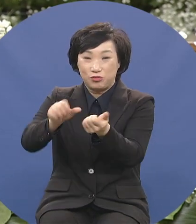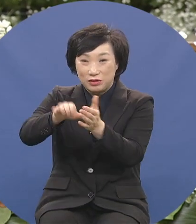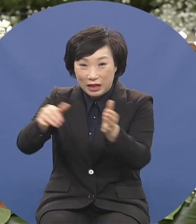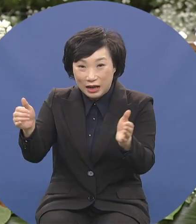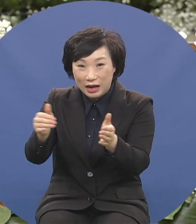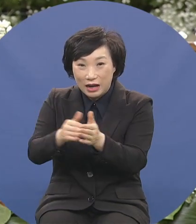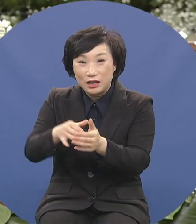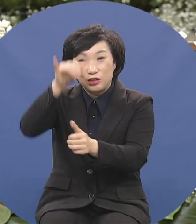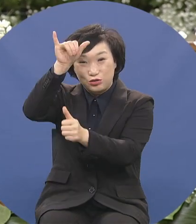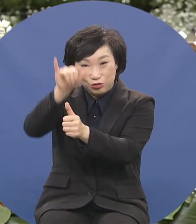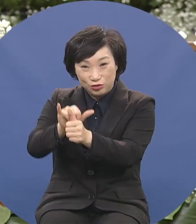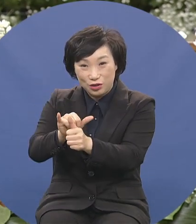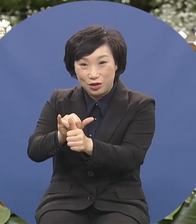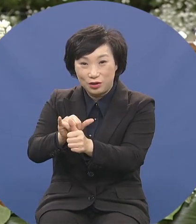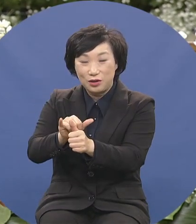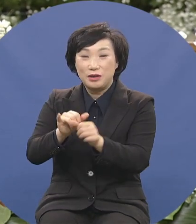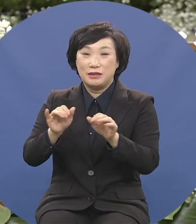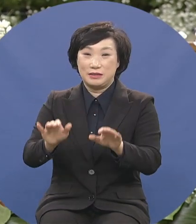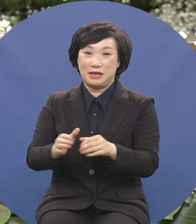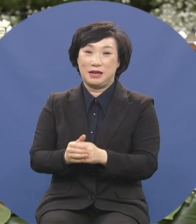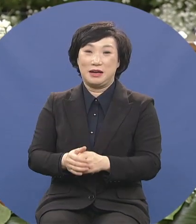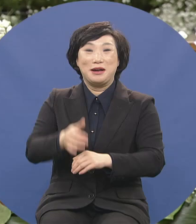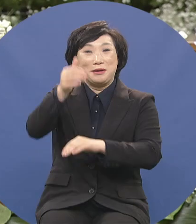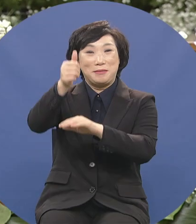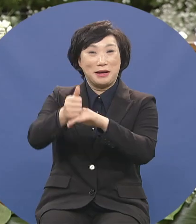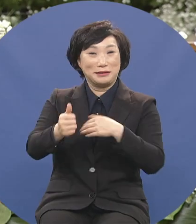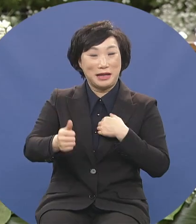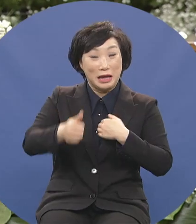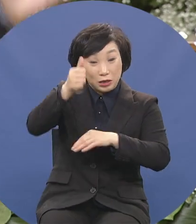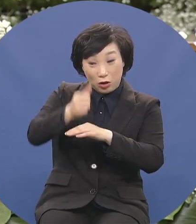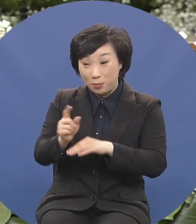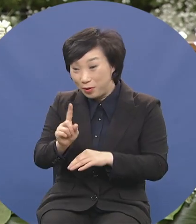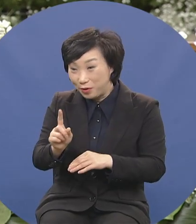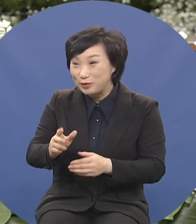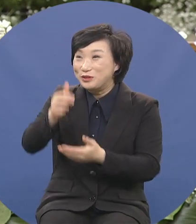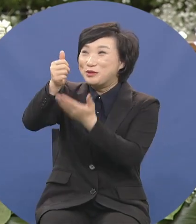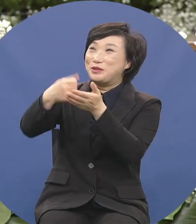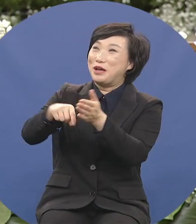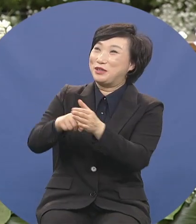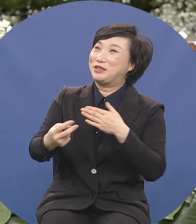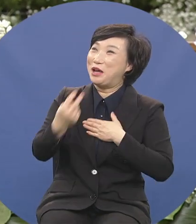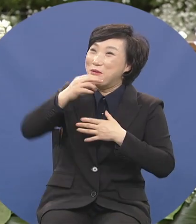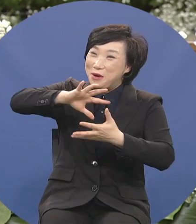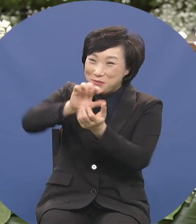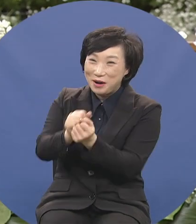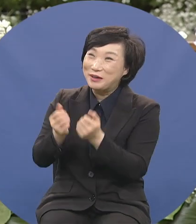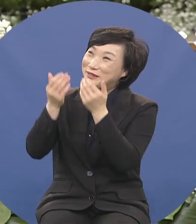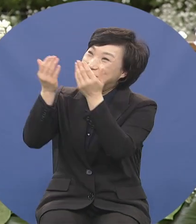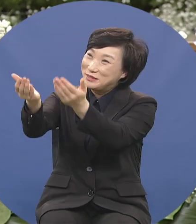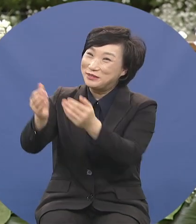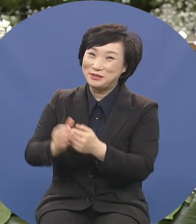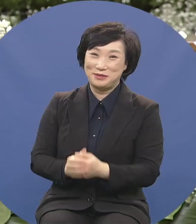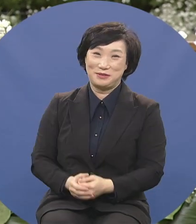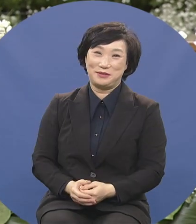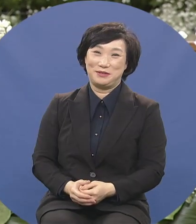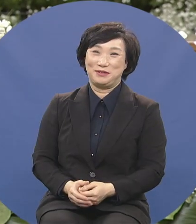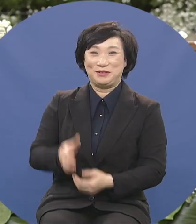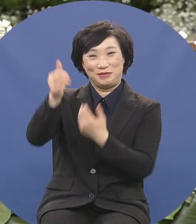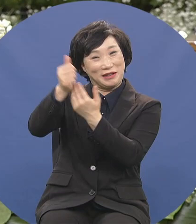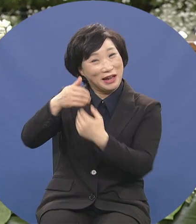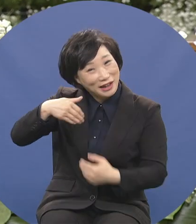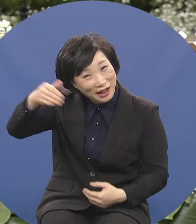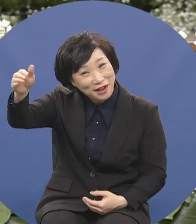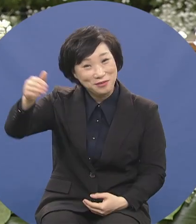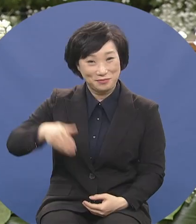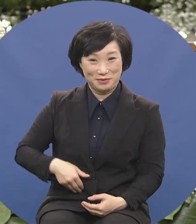죽도록 충성했다. 마지막 내 작품은 주를 위해 목숨을 딱 드리고 주님 앞에